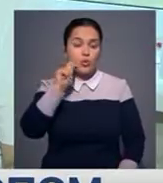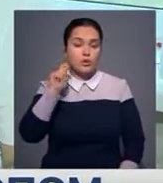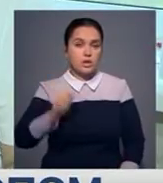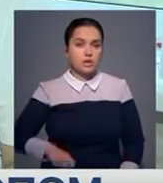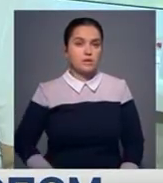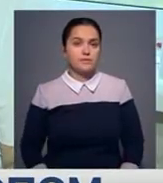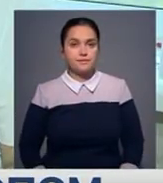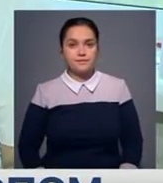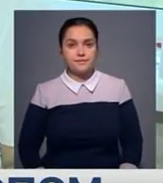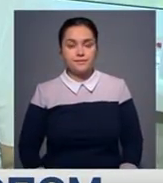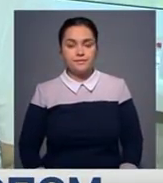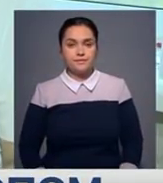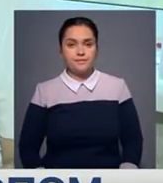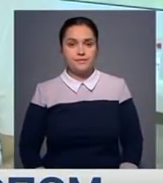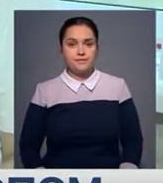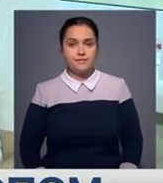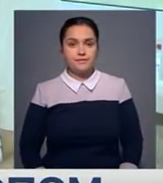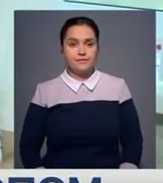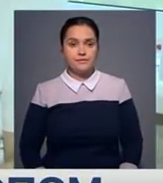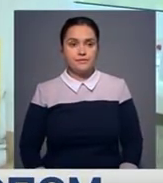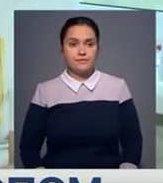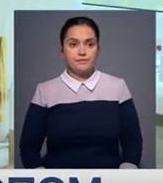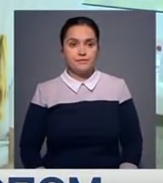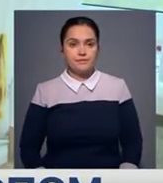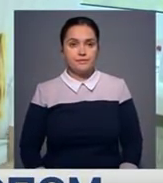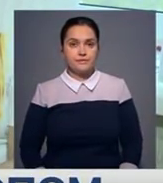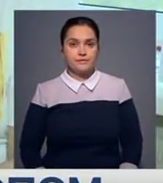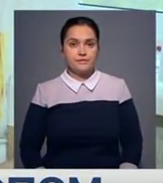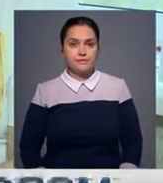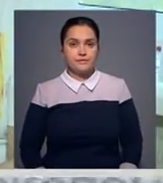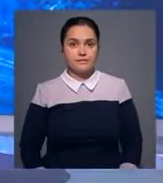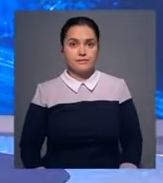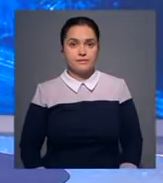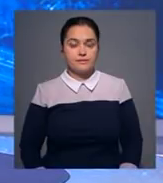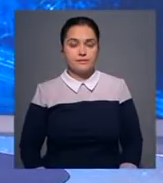Марина Золотарева, Сайлау Игликов, Карагандинская область, Хабар 24.